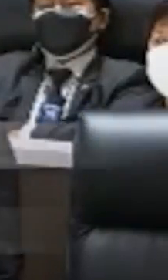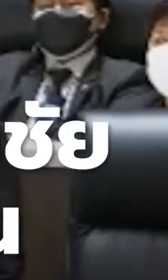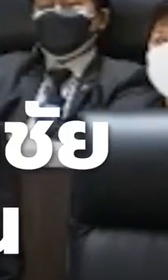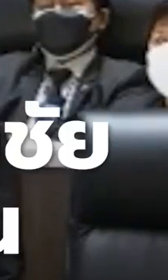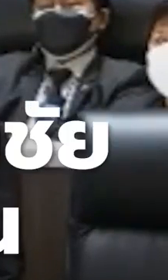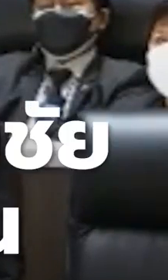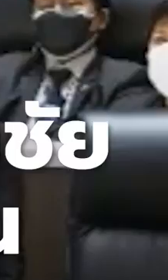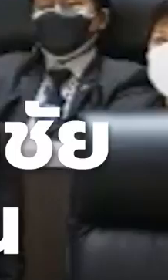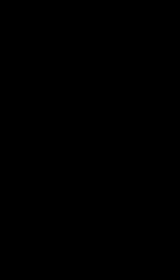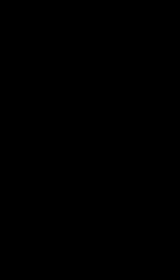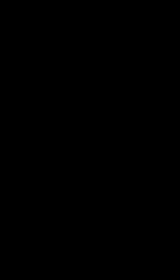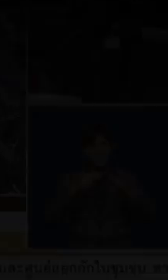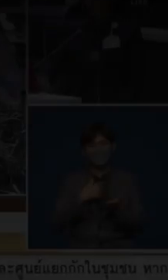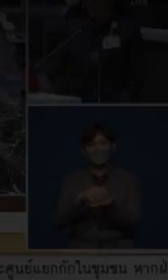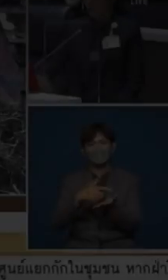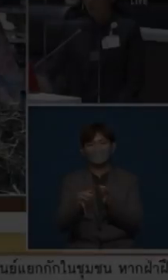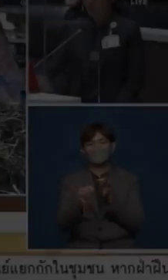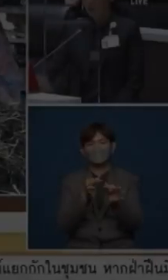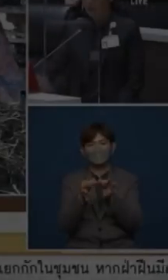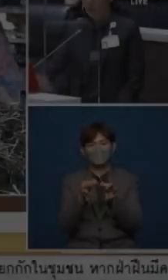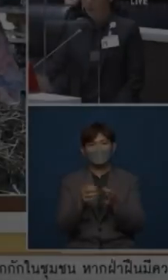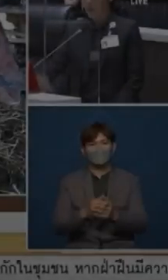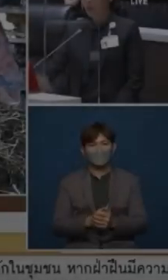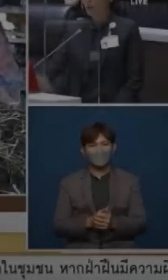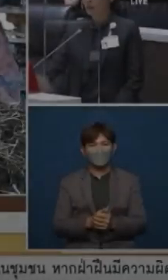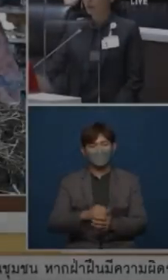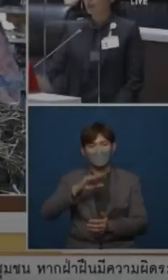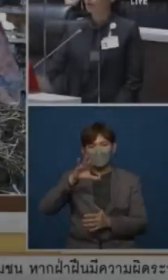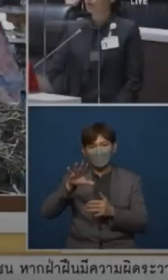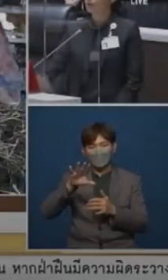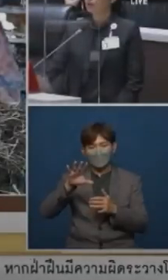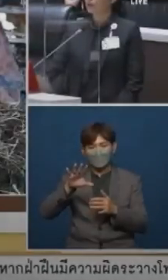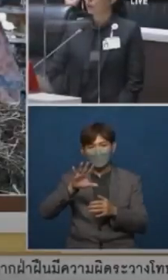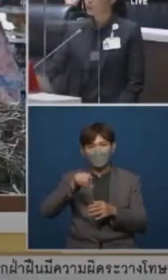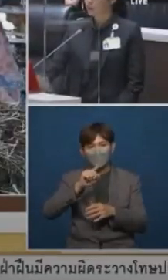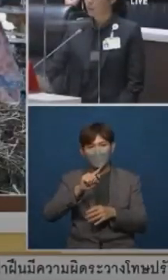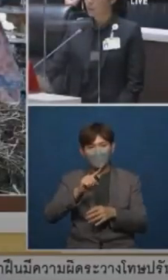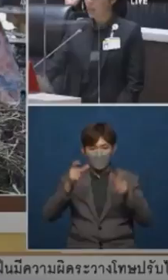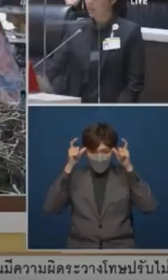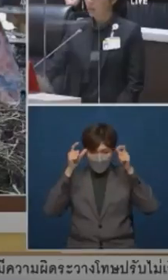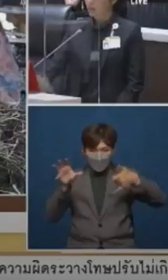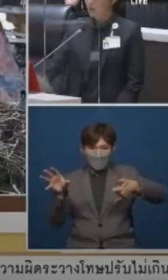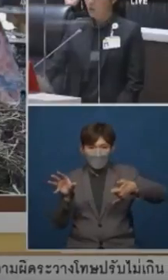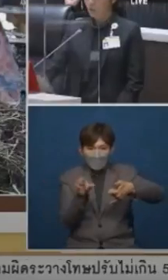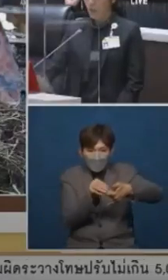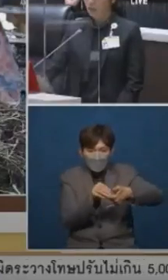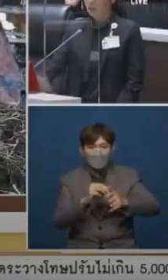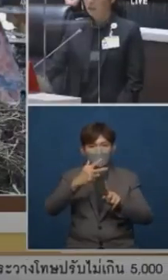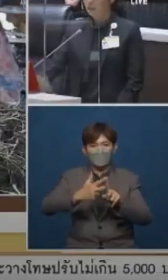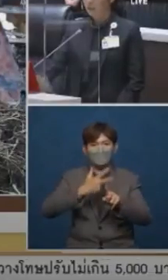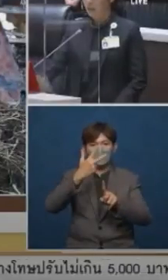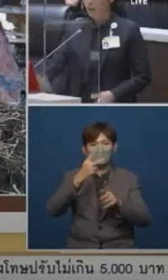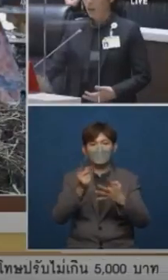ท่านเฉลิมชัยศรีอ่อนโรคลำปีสกินได้แพร่เข้ามาในประเทศของเราตั้งแต่ต้นเดือนมีนาโรคระบาด